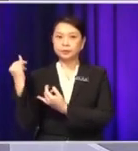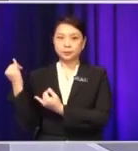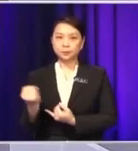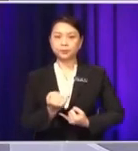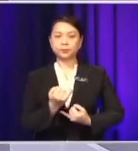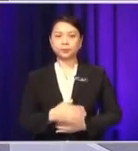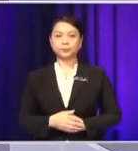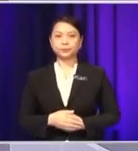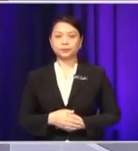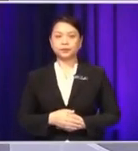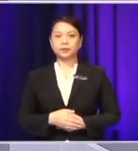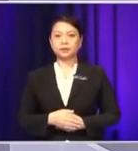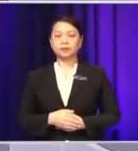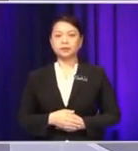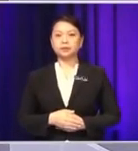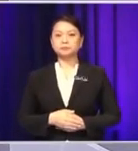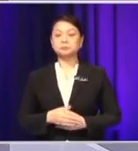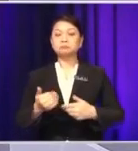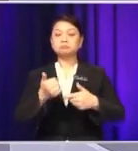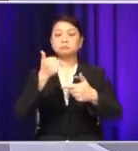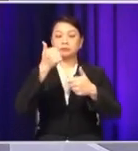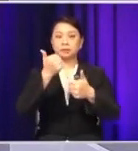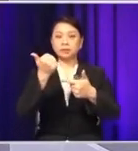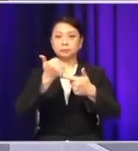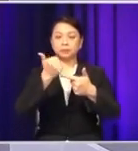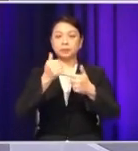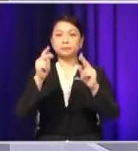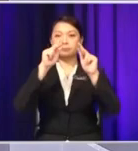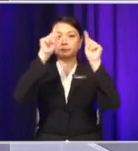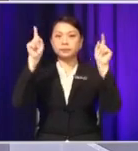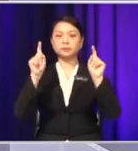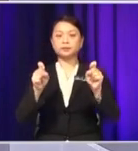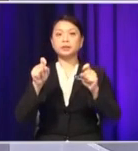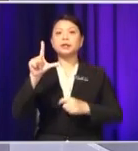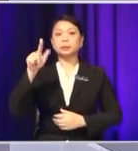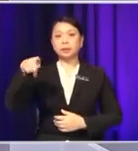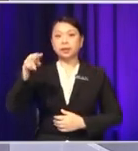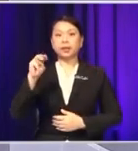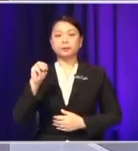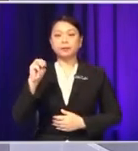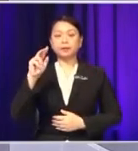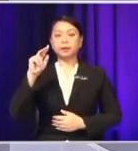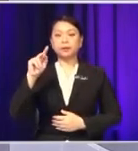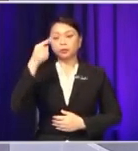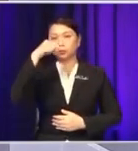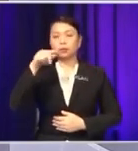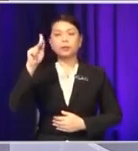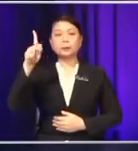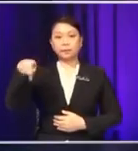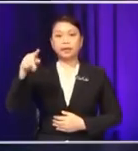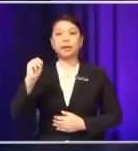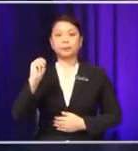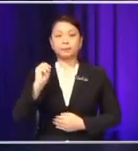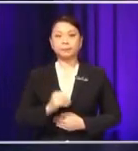yang merupakan Timbalan Pengarah Peperiksaan bagi Sektor Operasi Lembaga Peperiksaan KPM. Assalamualaikum Tuan, apa khabar?